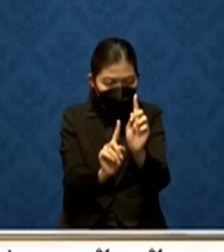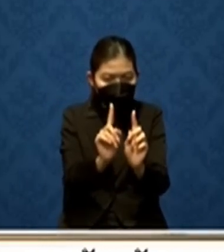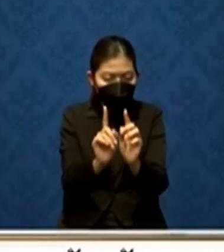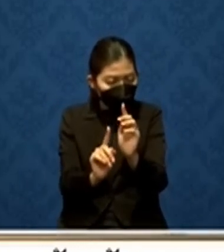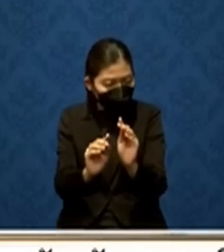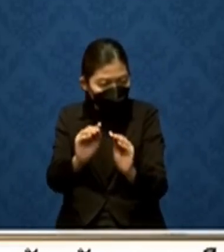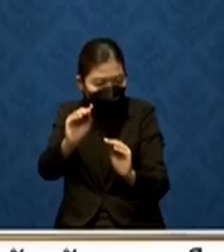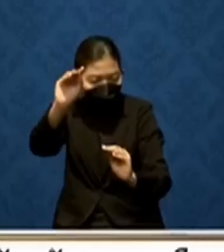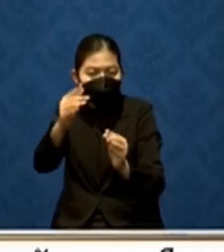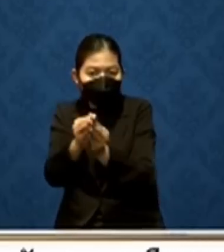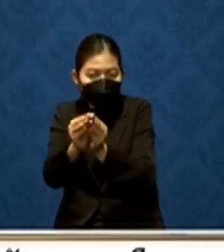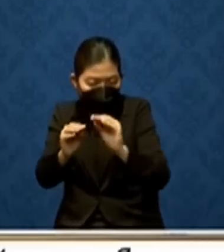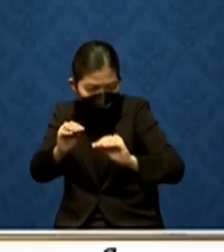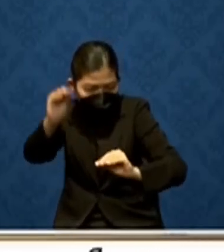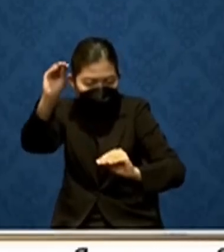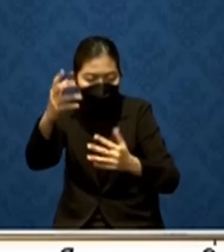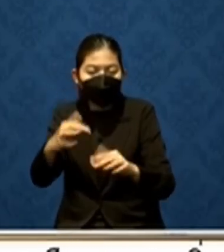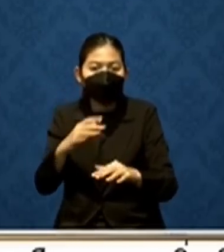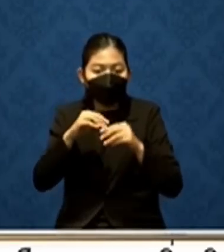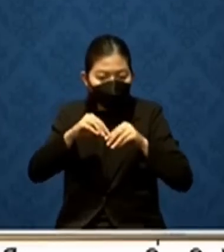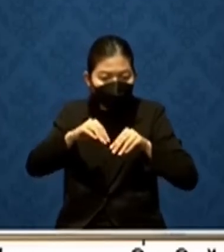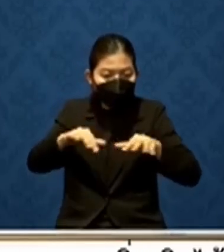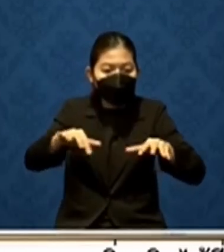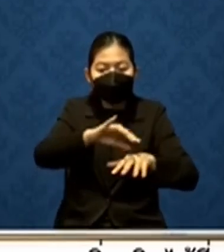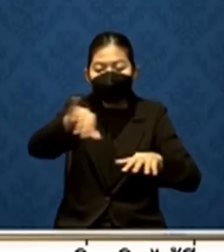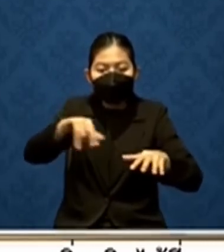การโดยแพร่กระจาย